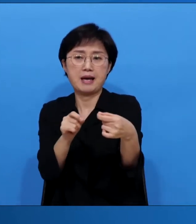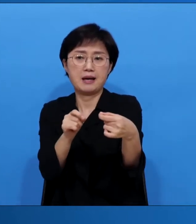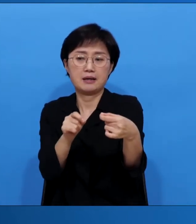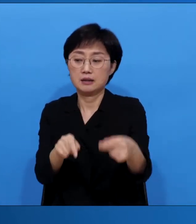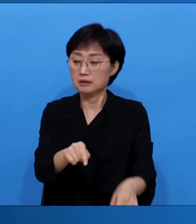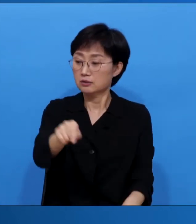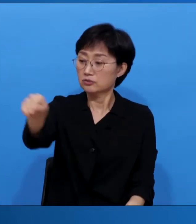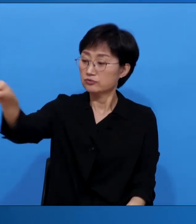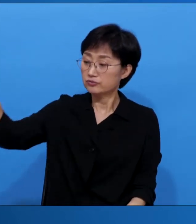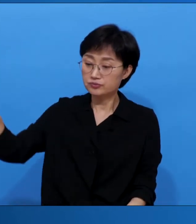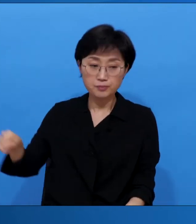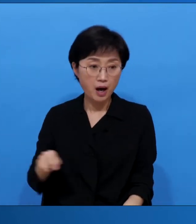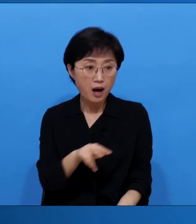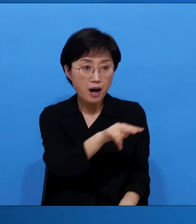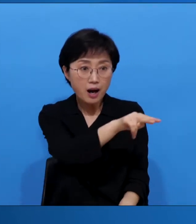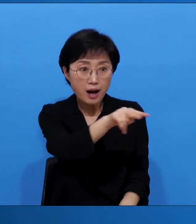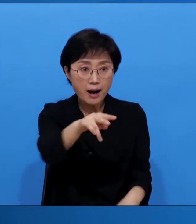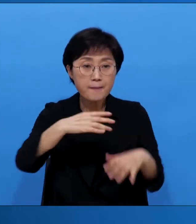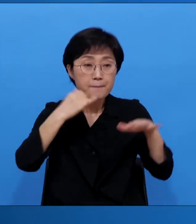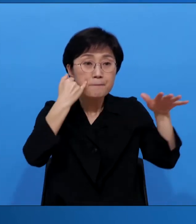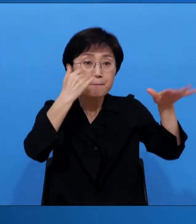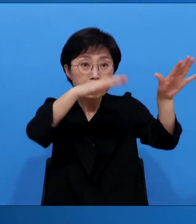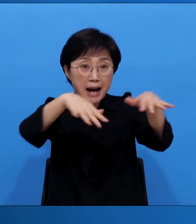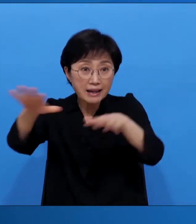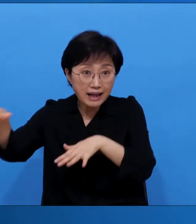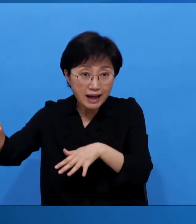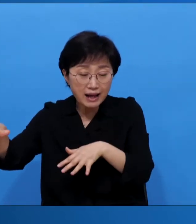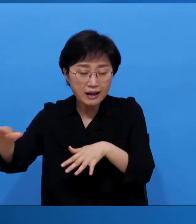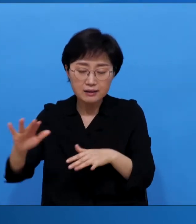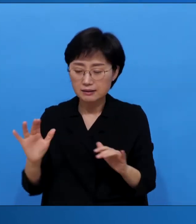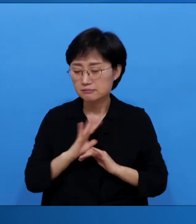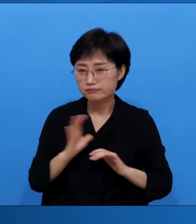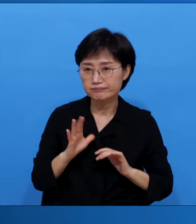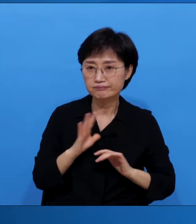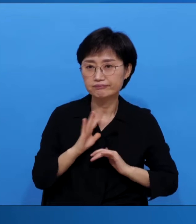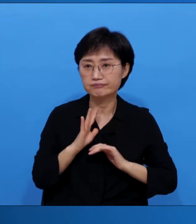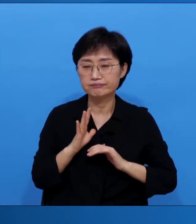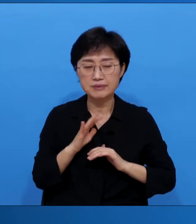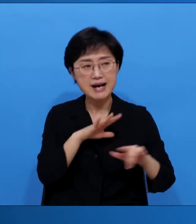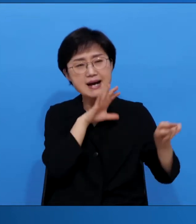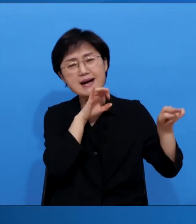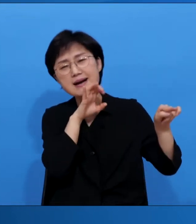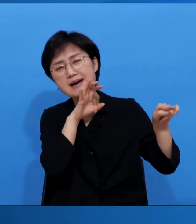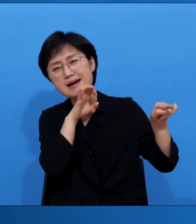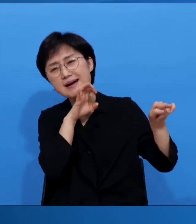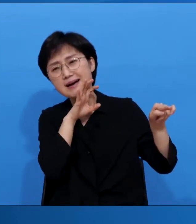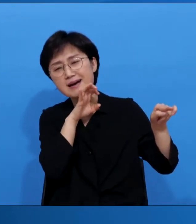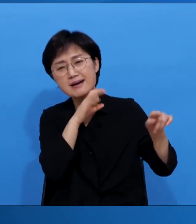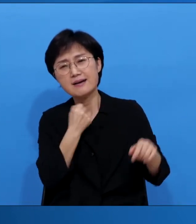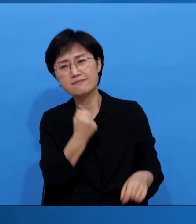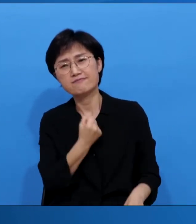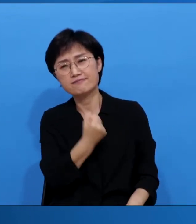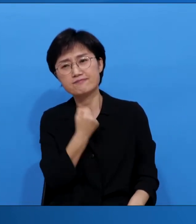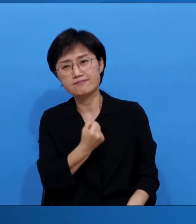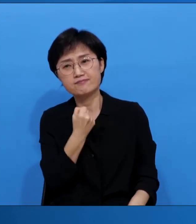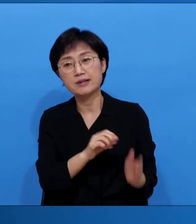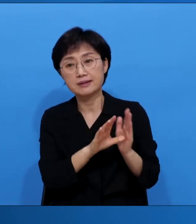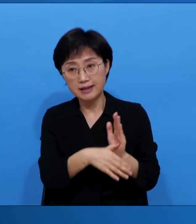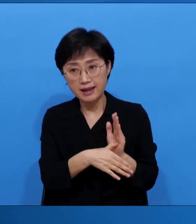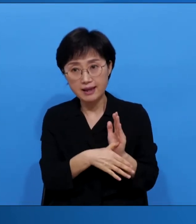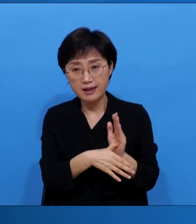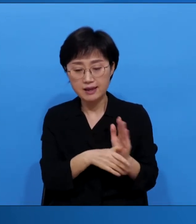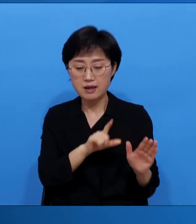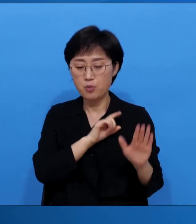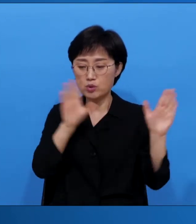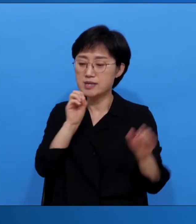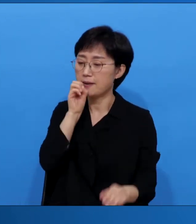민족들이 얼마나 두려워하고 원망하고 그랬잖아요. And the Israelites were filled with so much fear and so much regret. 그때 모세가 한 말입니다.